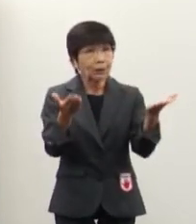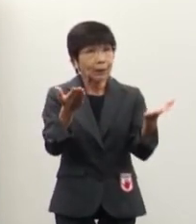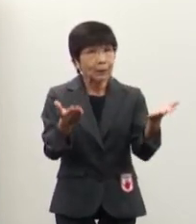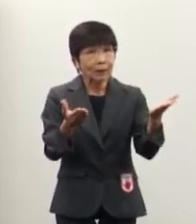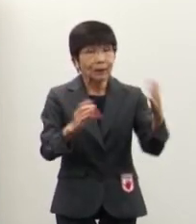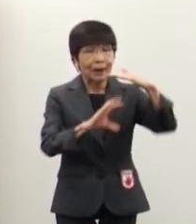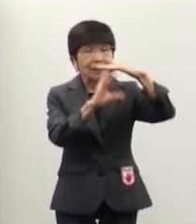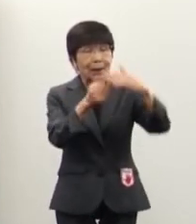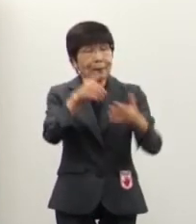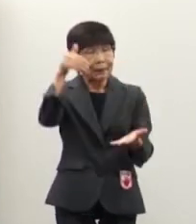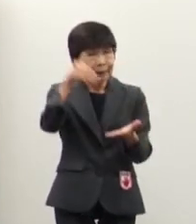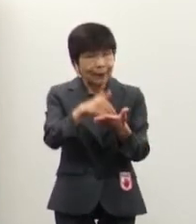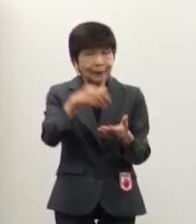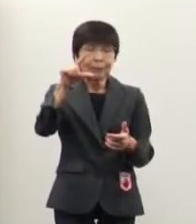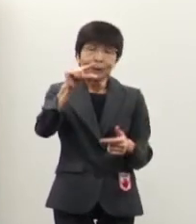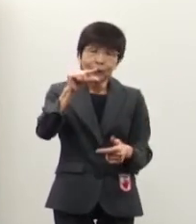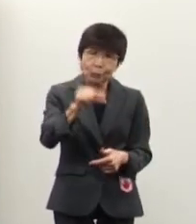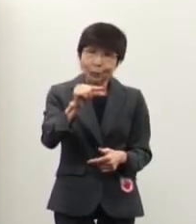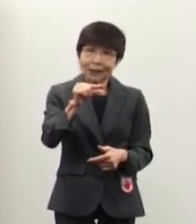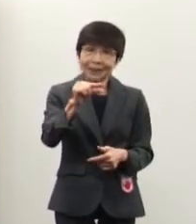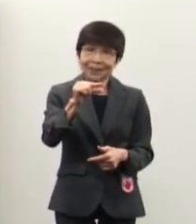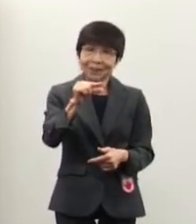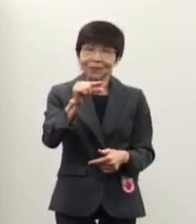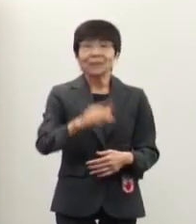梨県が全国最少となっております。